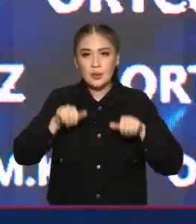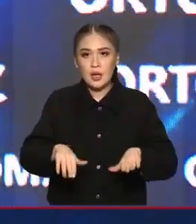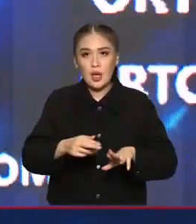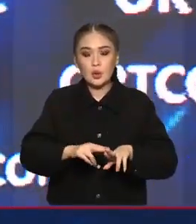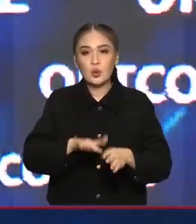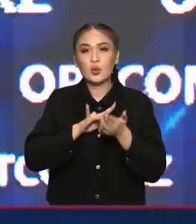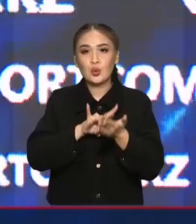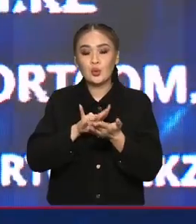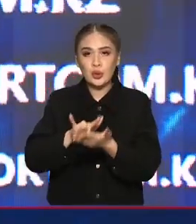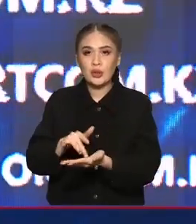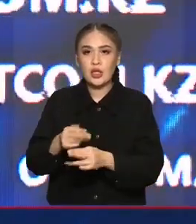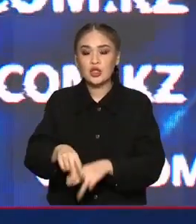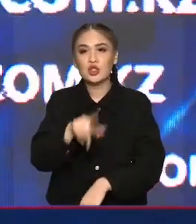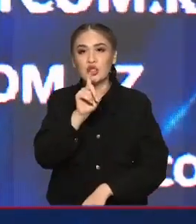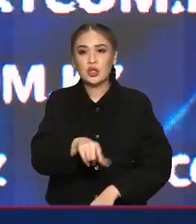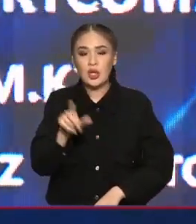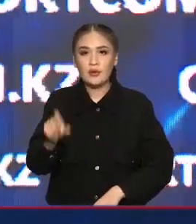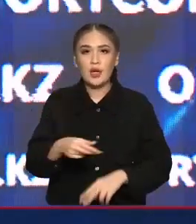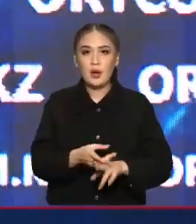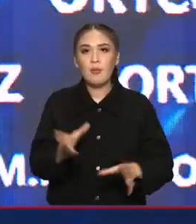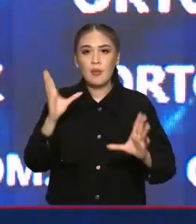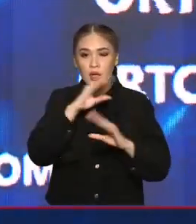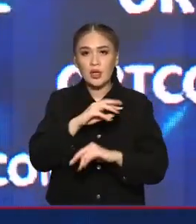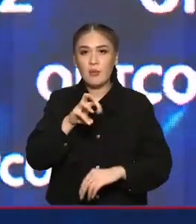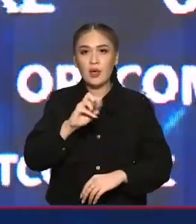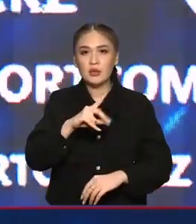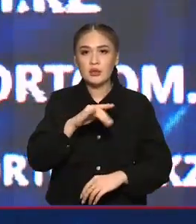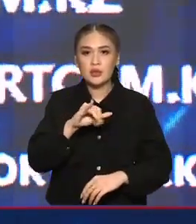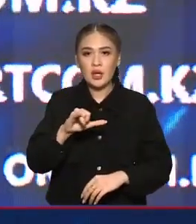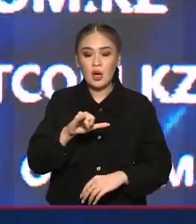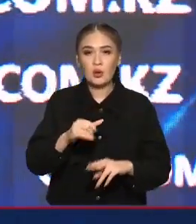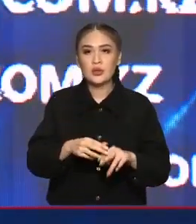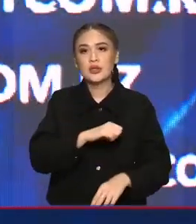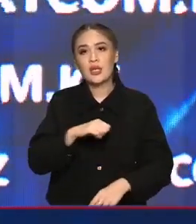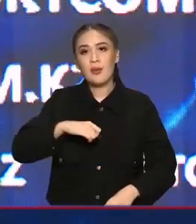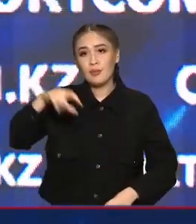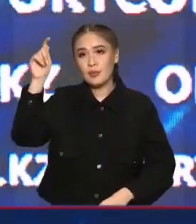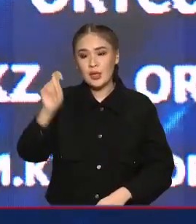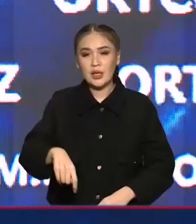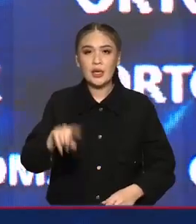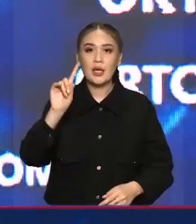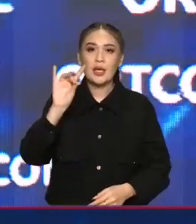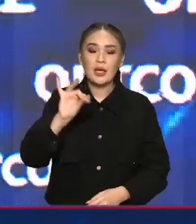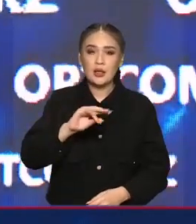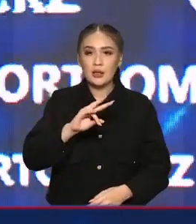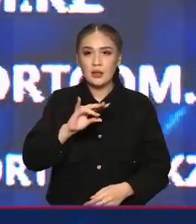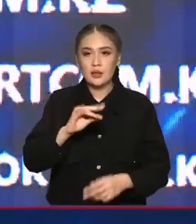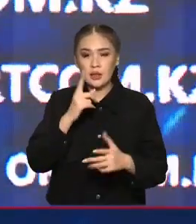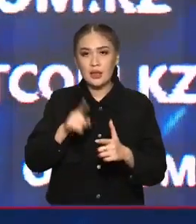туристов, и человек, единожды приехавший в Мангистау, или сам приехал, или агитировал,